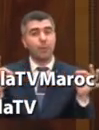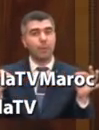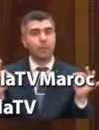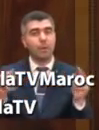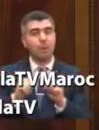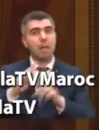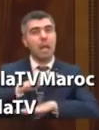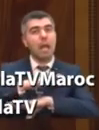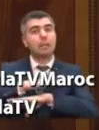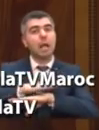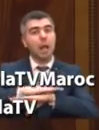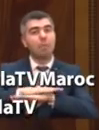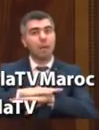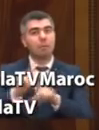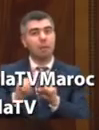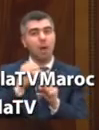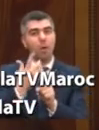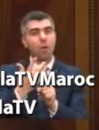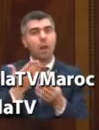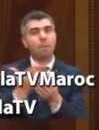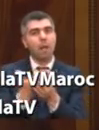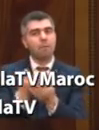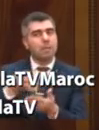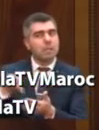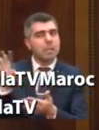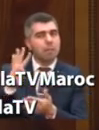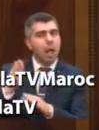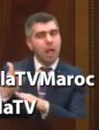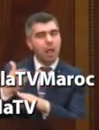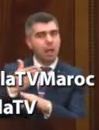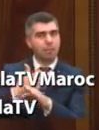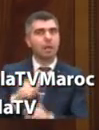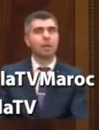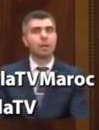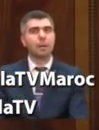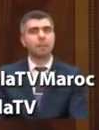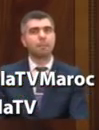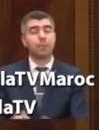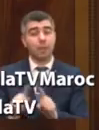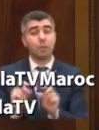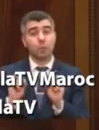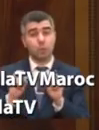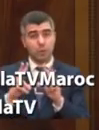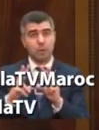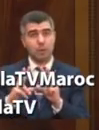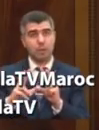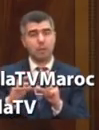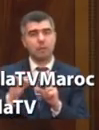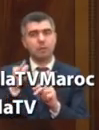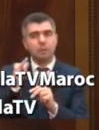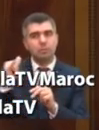العادلة، بل أكثر من ذلك. وسمعت في المداخلة اللي سبقتني، أنا مستعد وإحنا مستعدين نساندوا أي